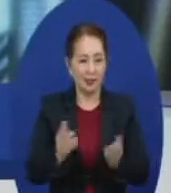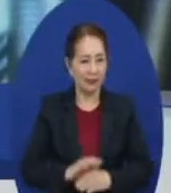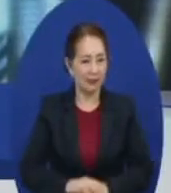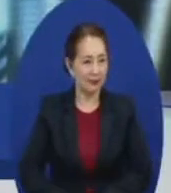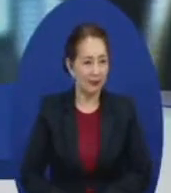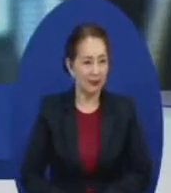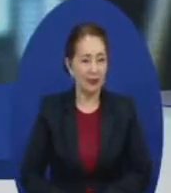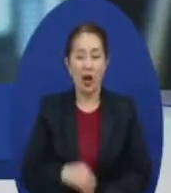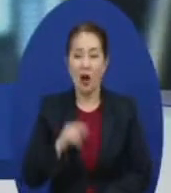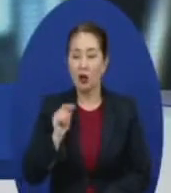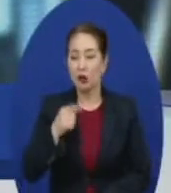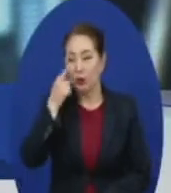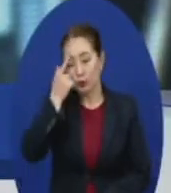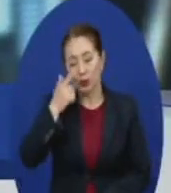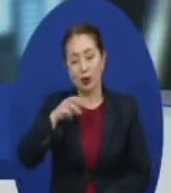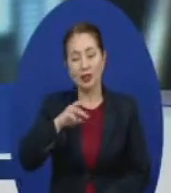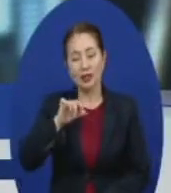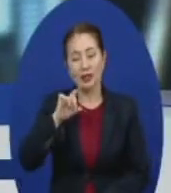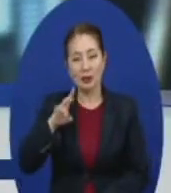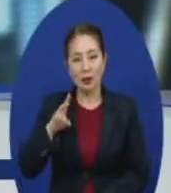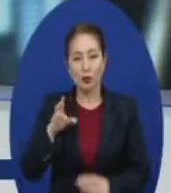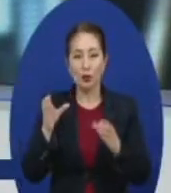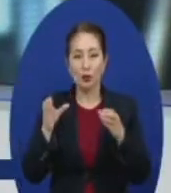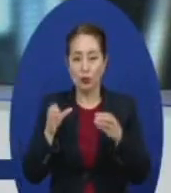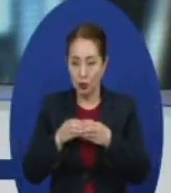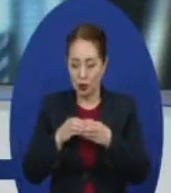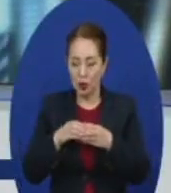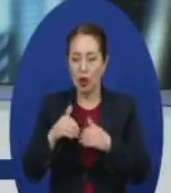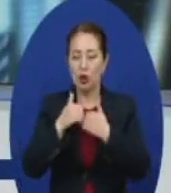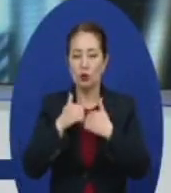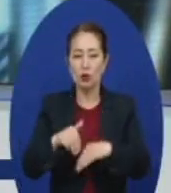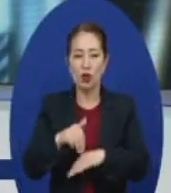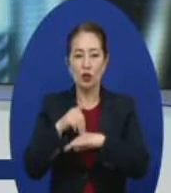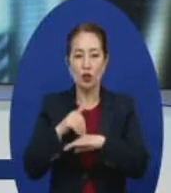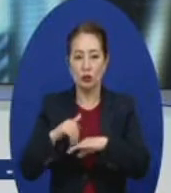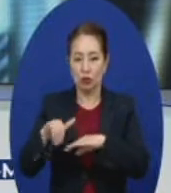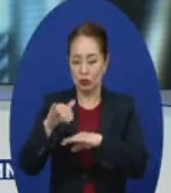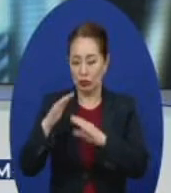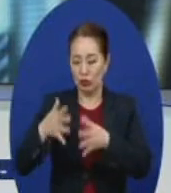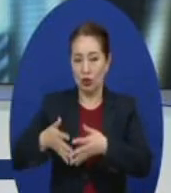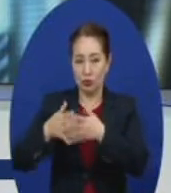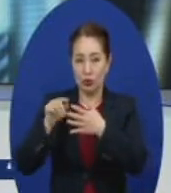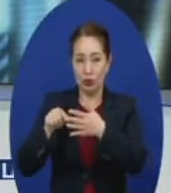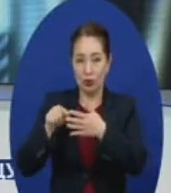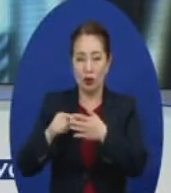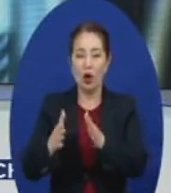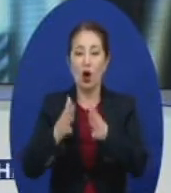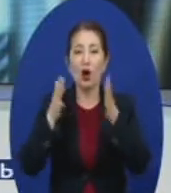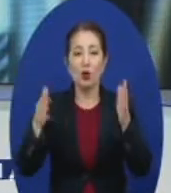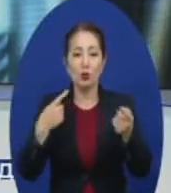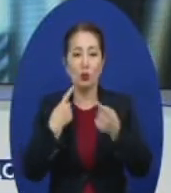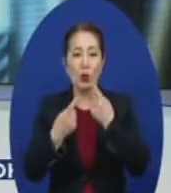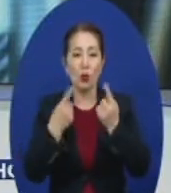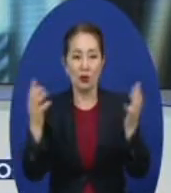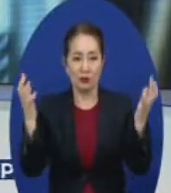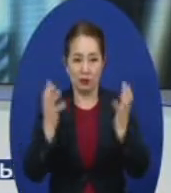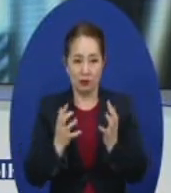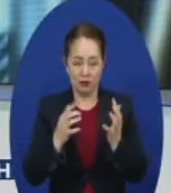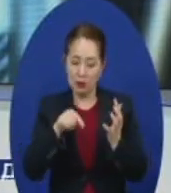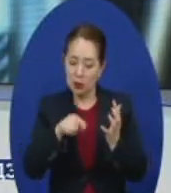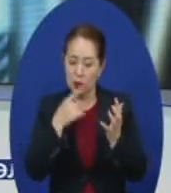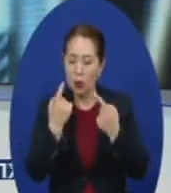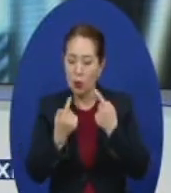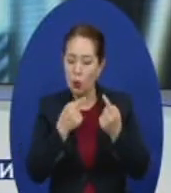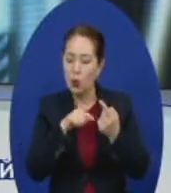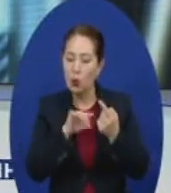цаг үрдээсэл явж үзээрэй. Өнөөдөр Монгол Ардын намын бүлэг тусгаар тогтнолын ордонд хөрөгдөгсөн хурлаа хийлээ. Бүлгийн хурлаар үндсэн хуульд нэмэлт